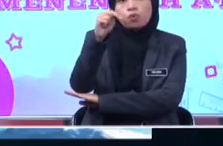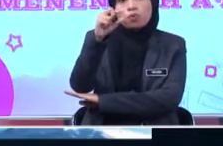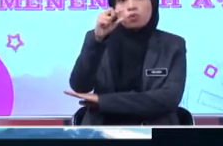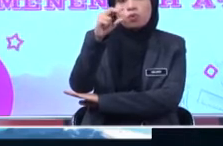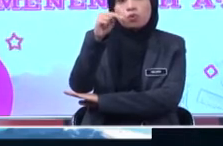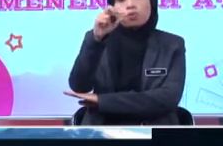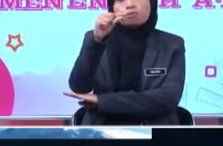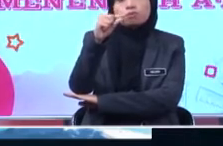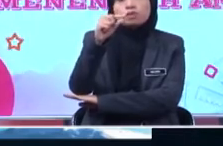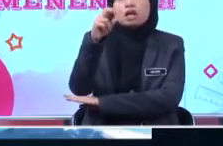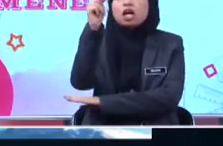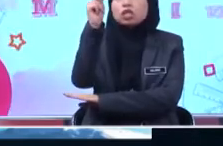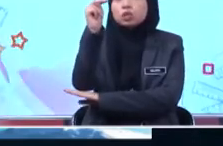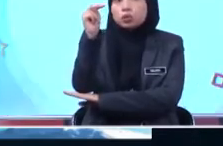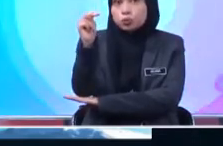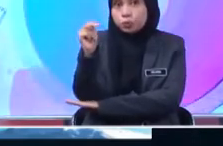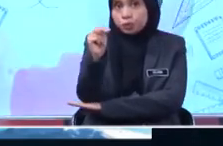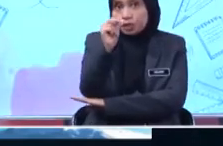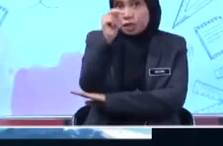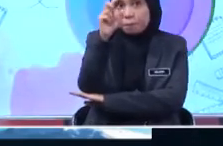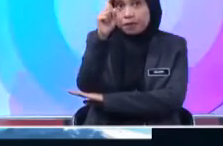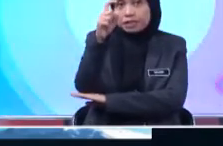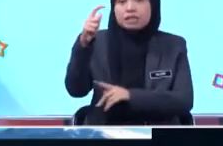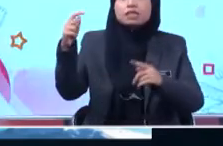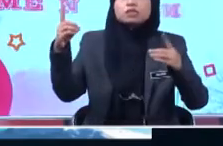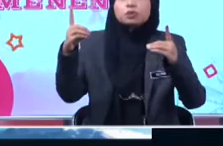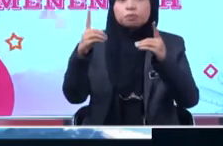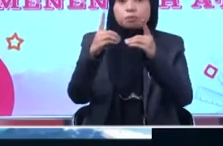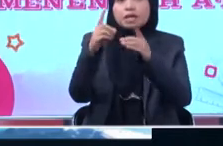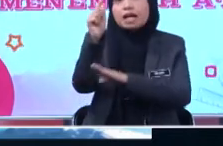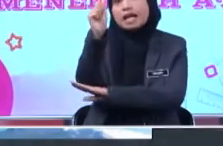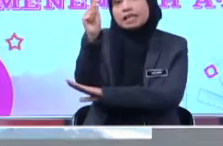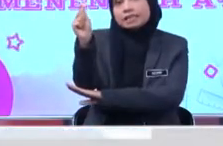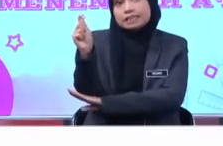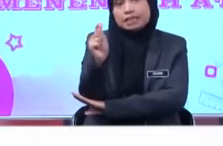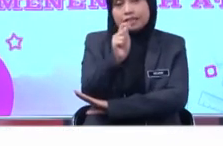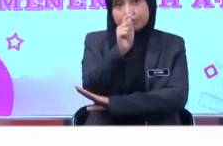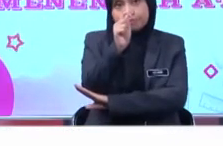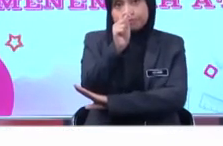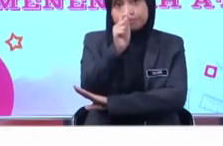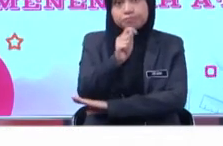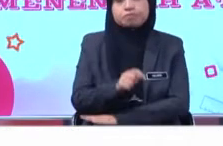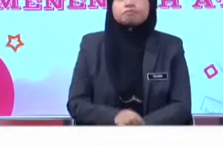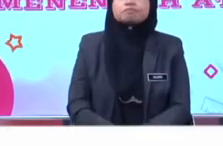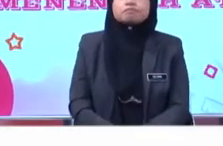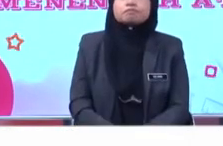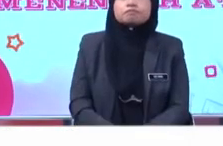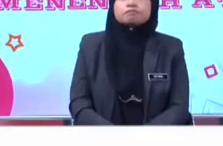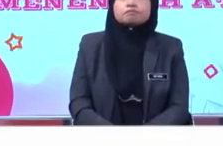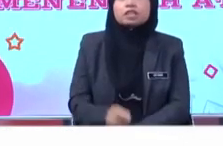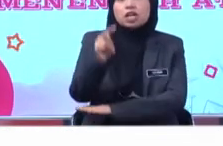wine tubedu akhirina bootracer wiing tubedu